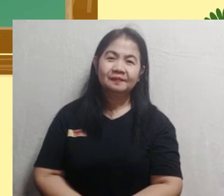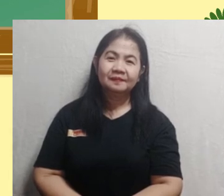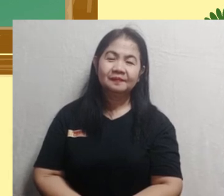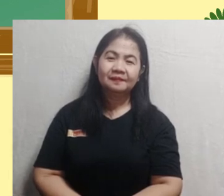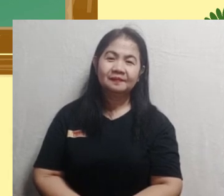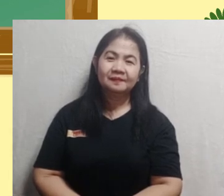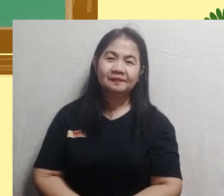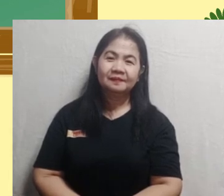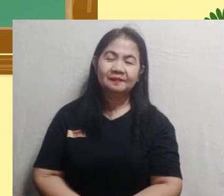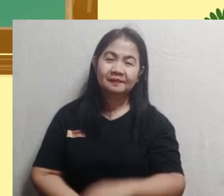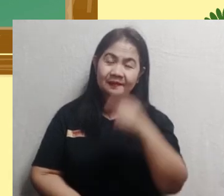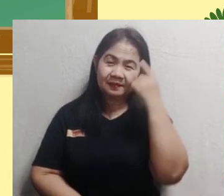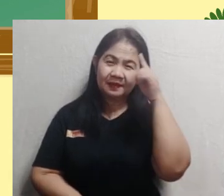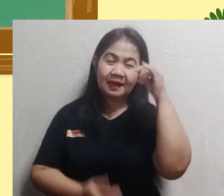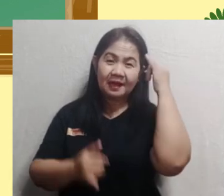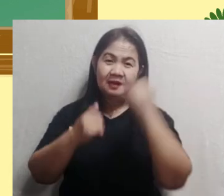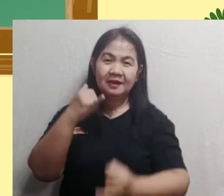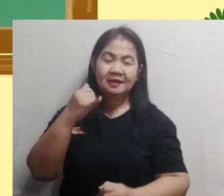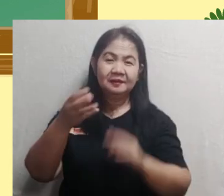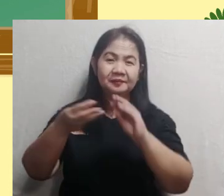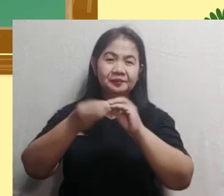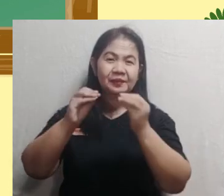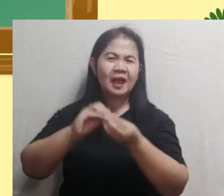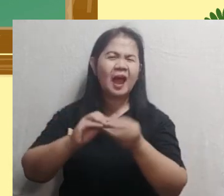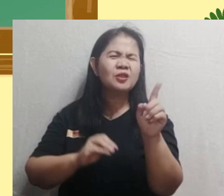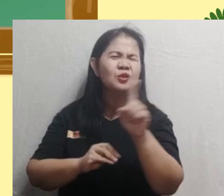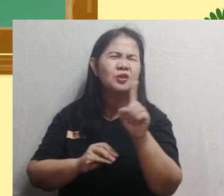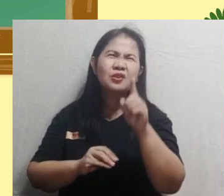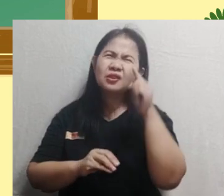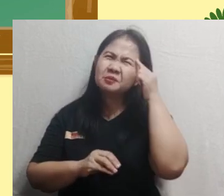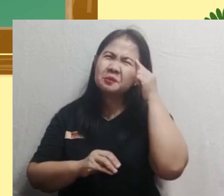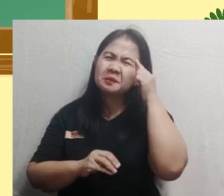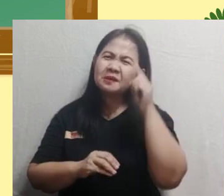Para sa huling bilang, ano sa palagay ang tamang sagot?